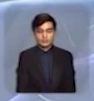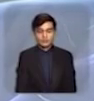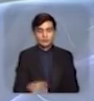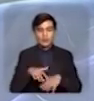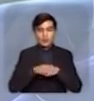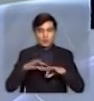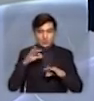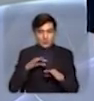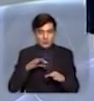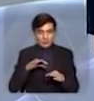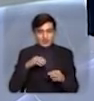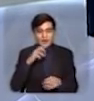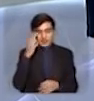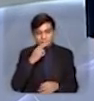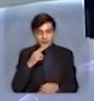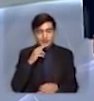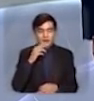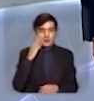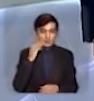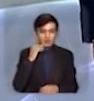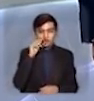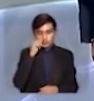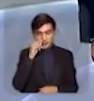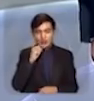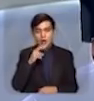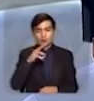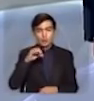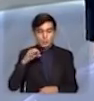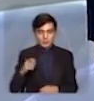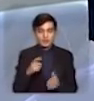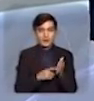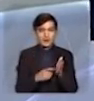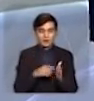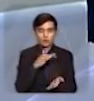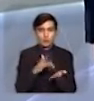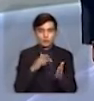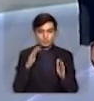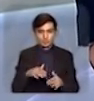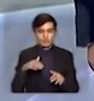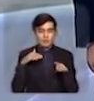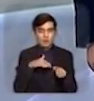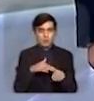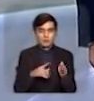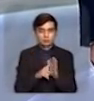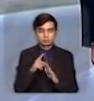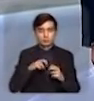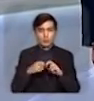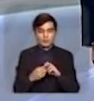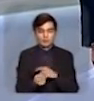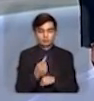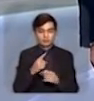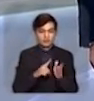Халқының саны жағынан Алматы, Нұрсұлтан, Шымкент пен Ақтөбеден кейінгі 5-ші орында тұрған Қарағанды қаласында да көлік кептелісі күрделі мәселеге айналып